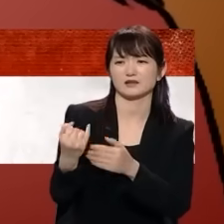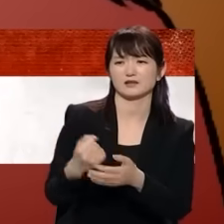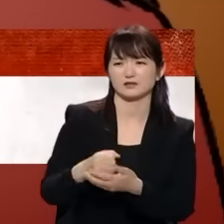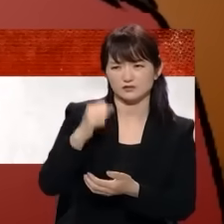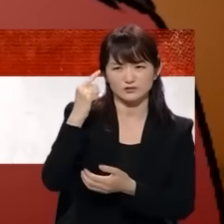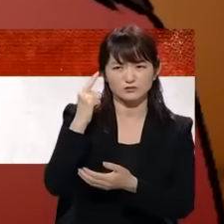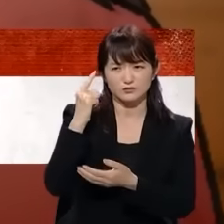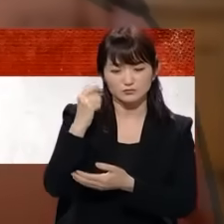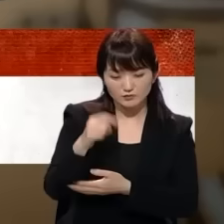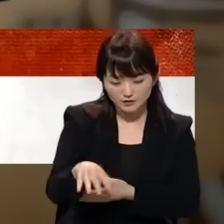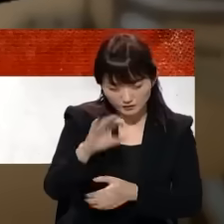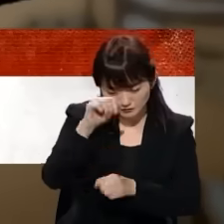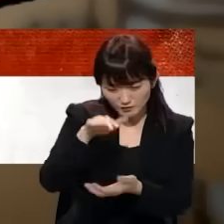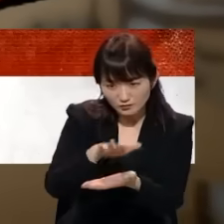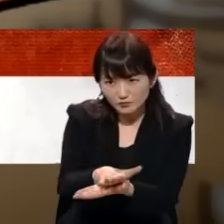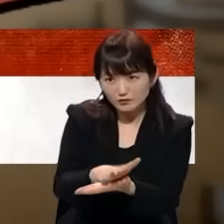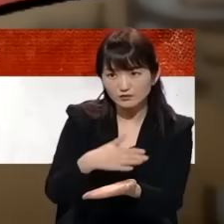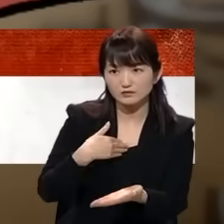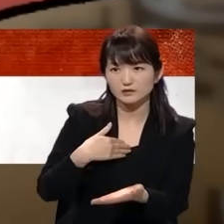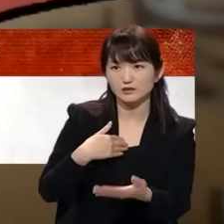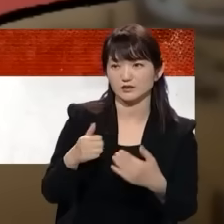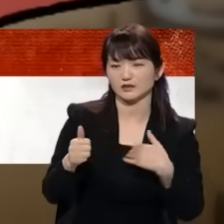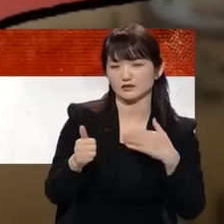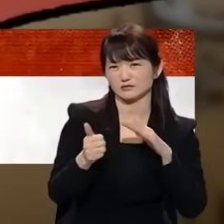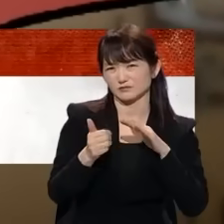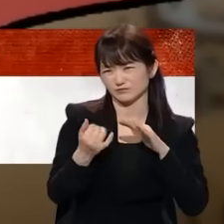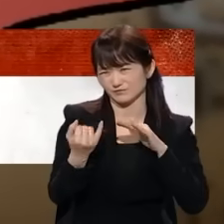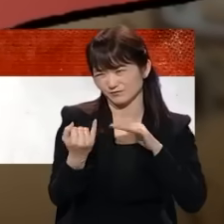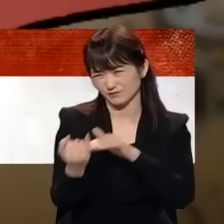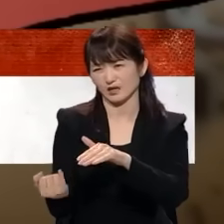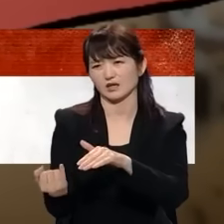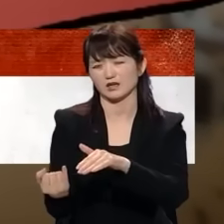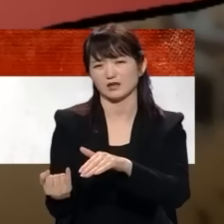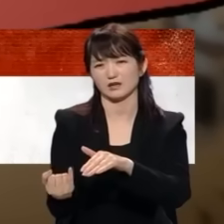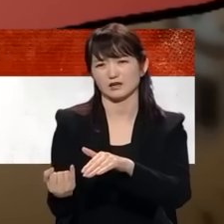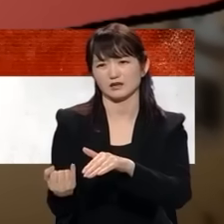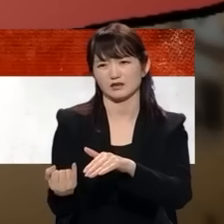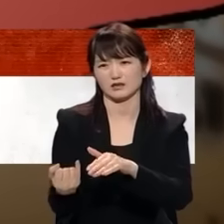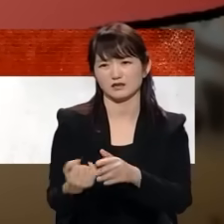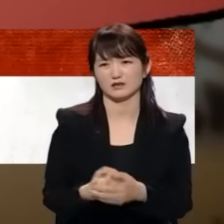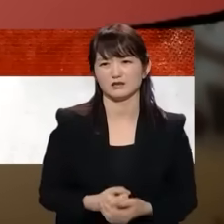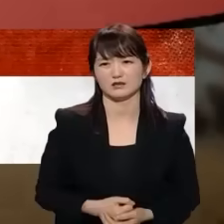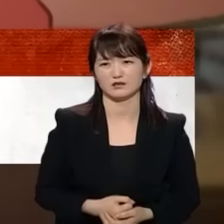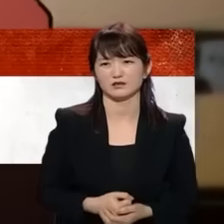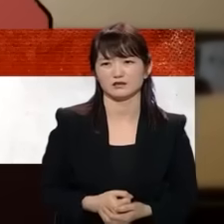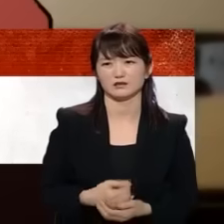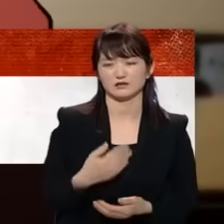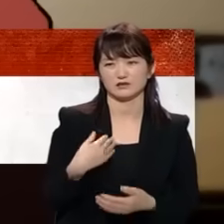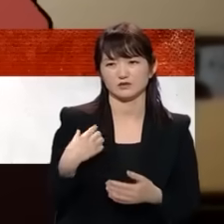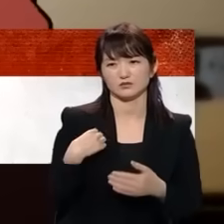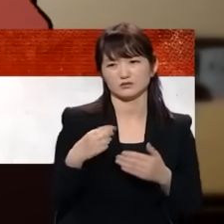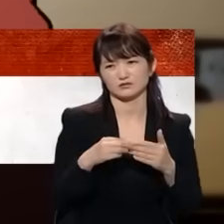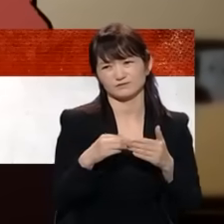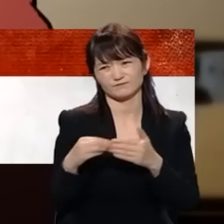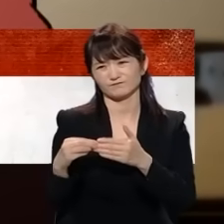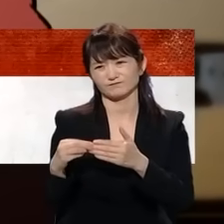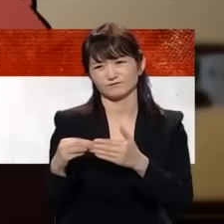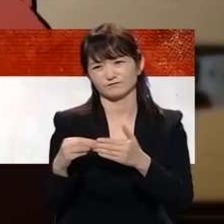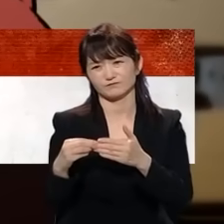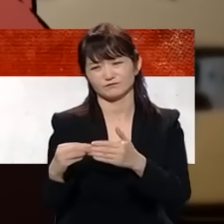밟았고 그러다가 이제 제 가슴을 한번 쳤고 그리고 나서도 이제 애들 말리니까 제 옷을 자꾸 끌고 밖으로